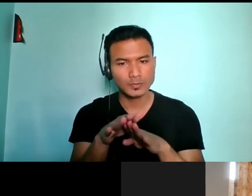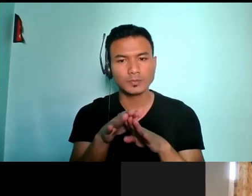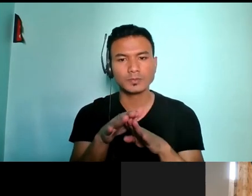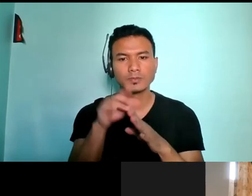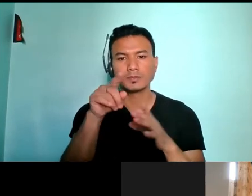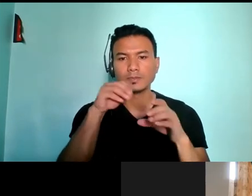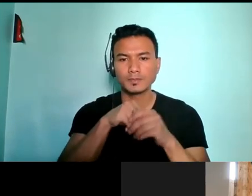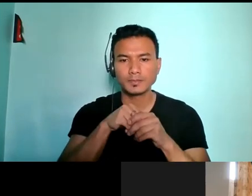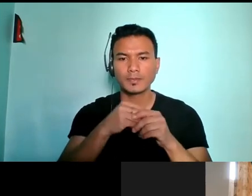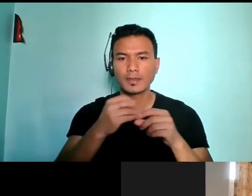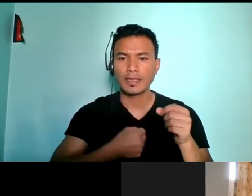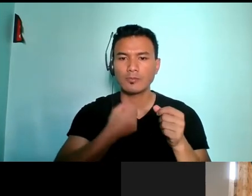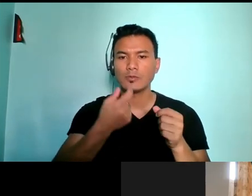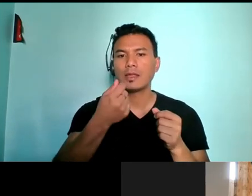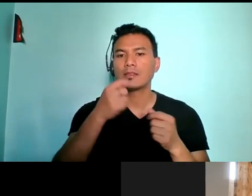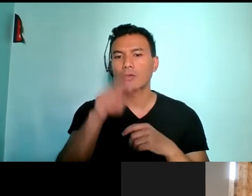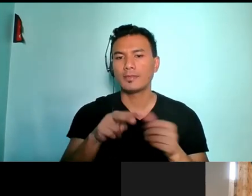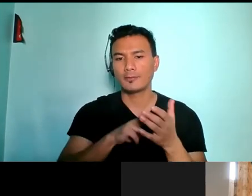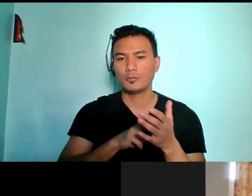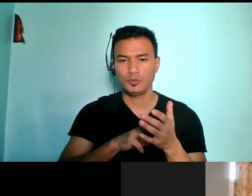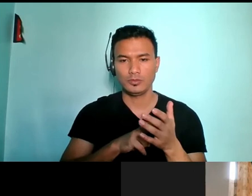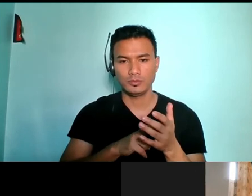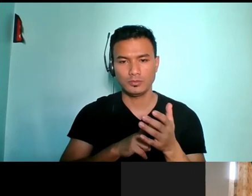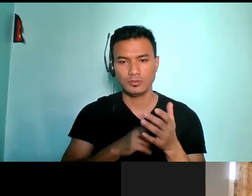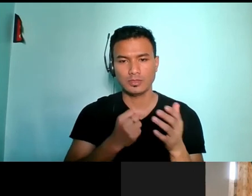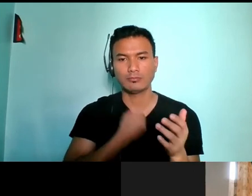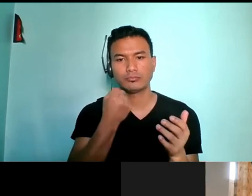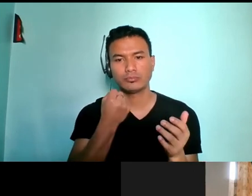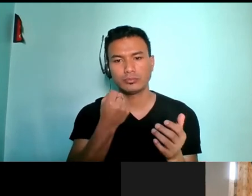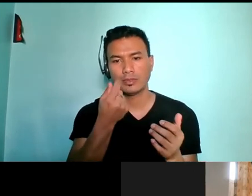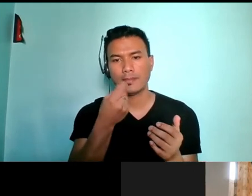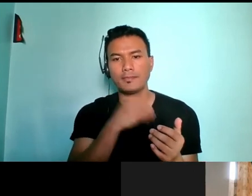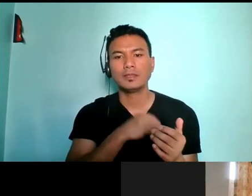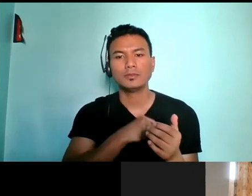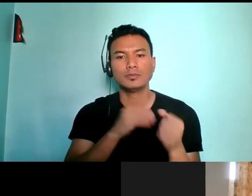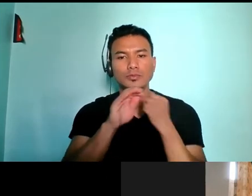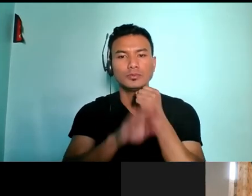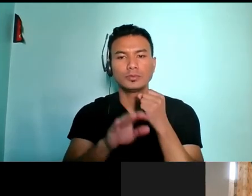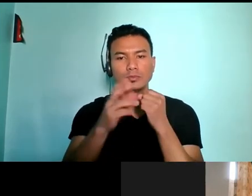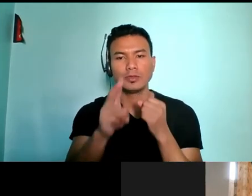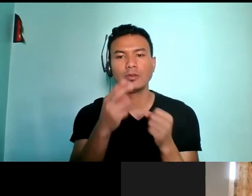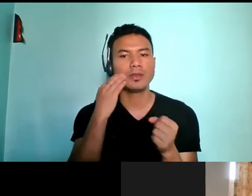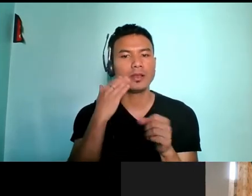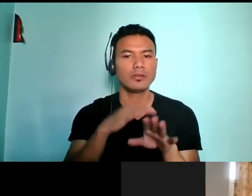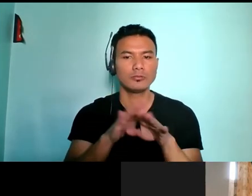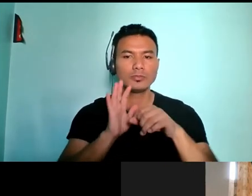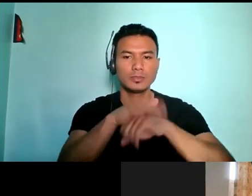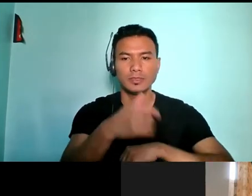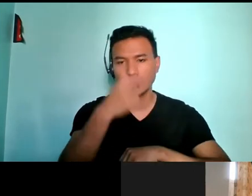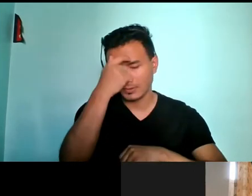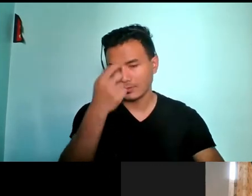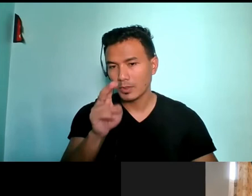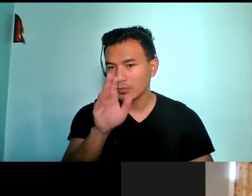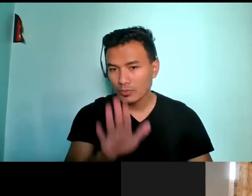त्यसमध्ये पनि आफ्नो आर्थिक अवस्था कमजोर भएको, आफ्नो आम्दानीको स्रोत नभएको महिलाहरू एकदमै धेरै मारमा परिरहनु भएको छ,